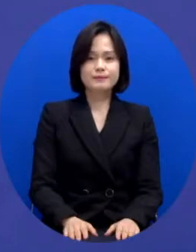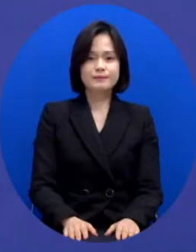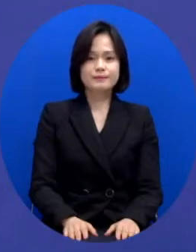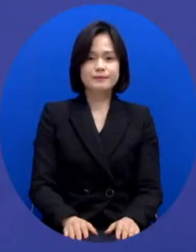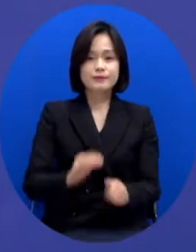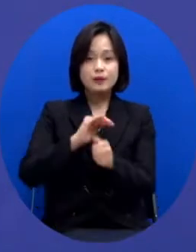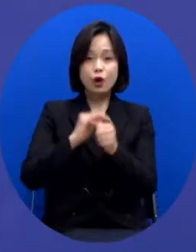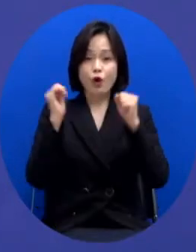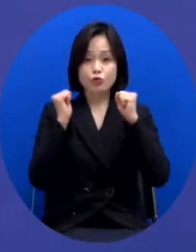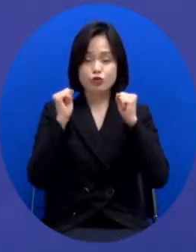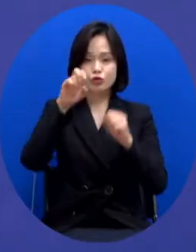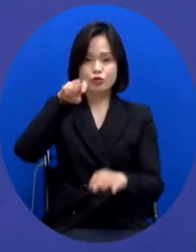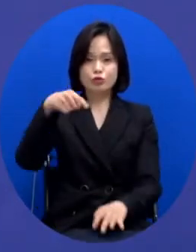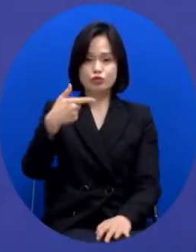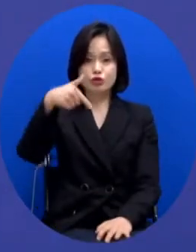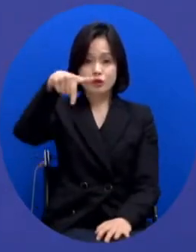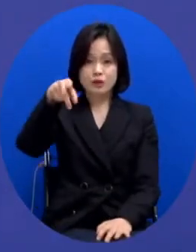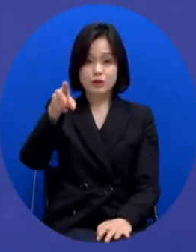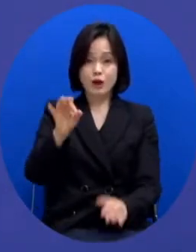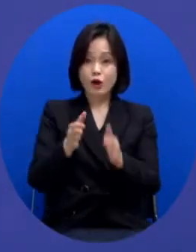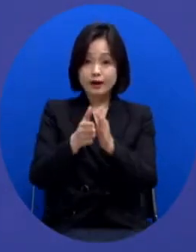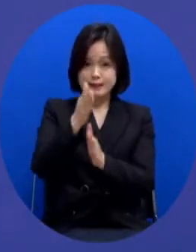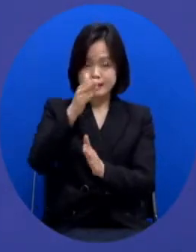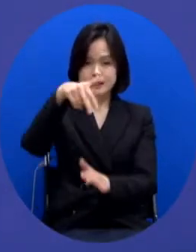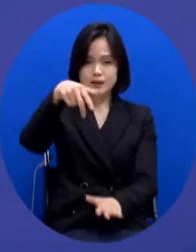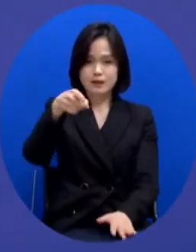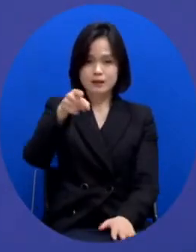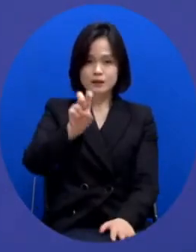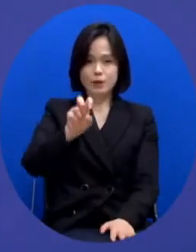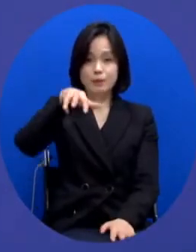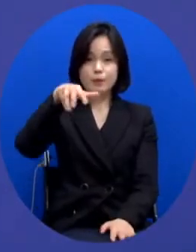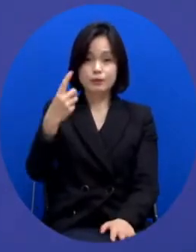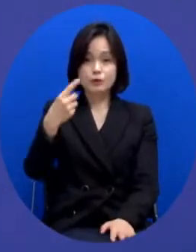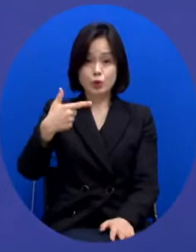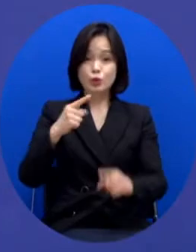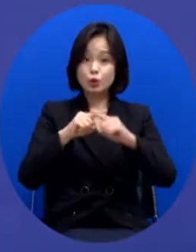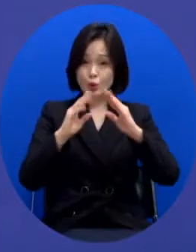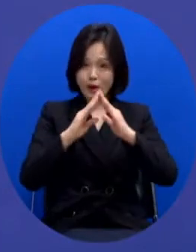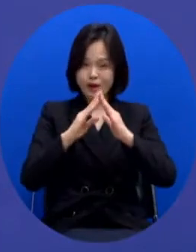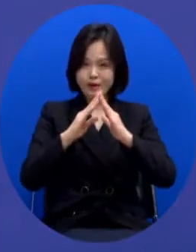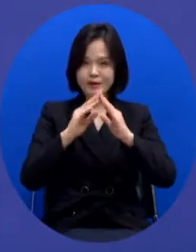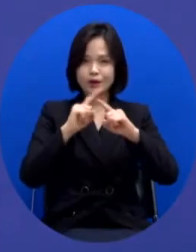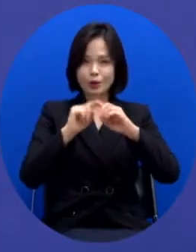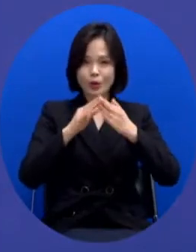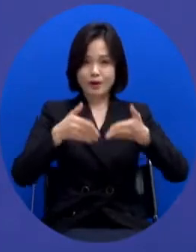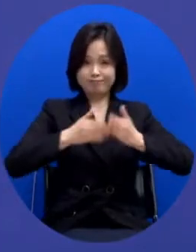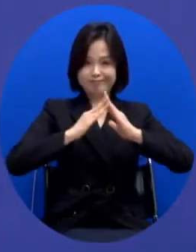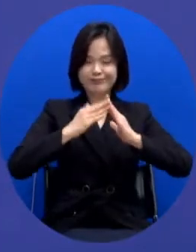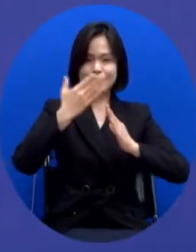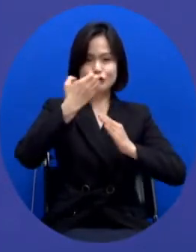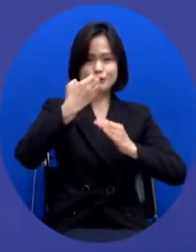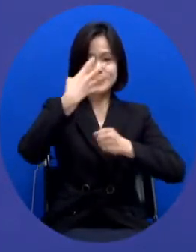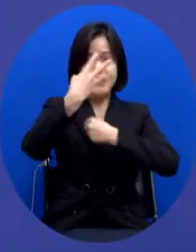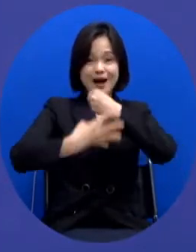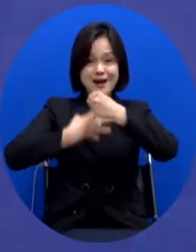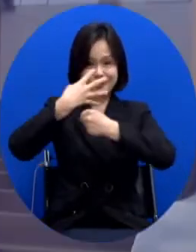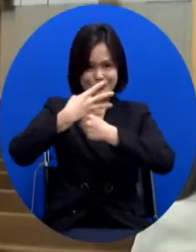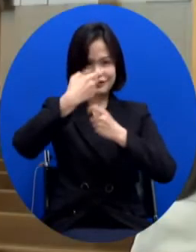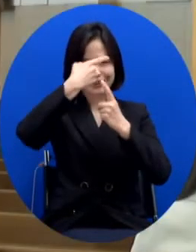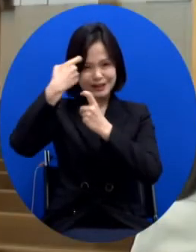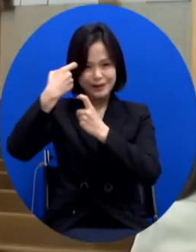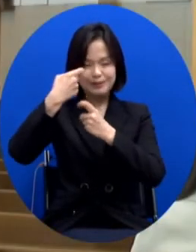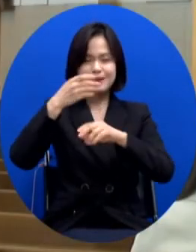경북 문경시 에 있는 점촌 심해 교회가 교회 창립 94 주년을 기념해 임직 감사예배를 가졌습니다